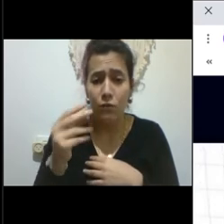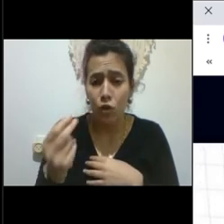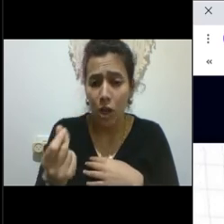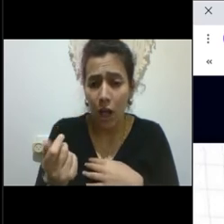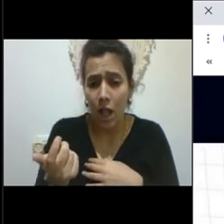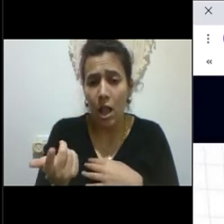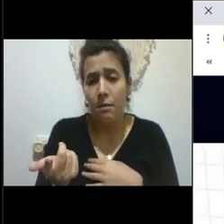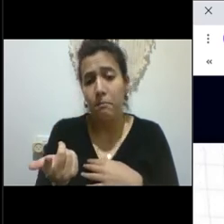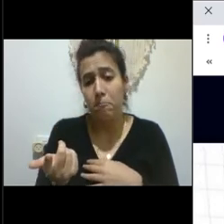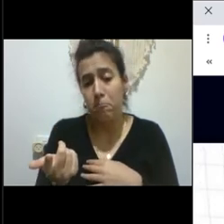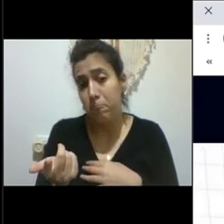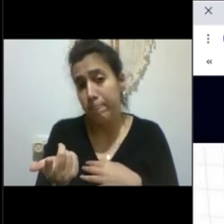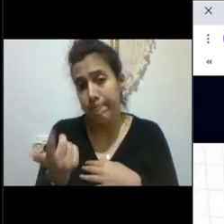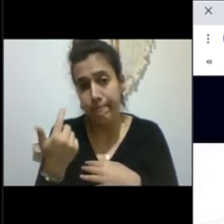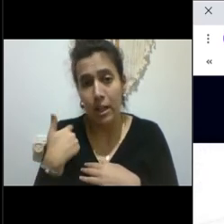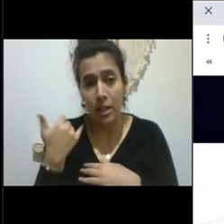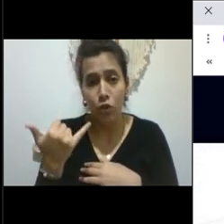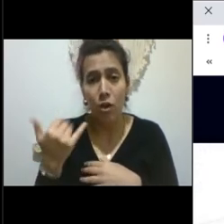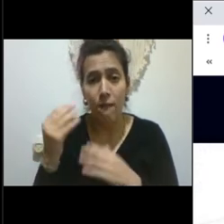אני עכשיו ארשום לכם